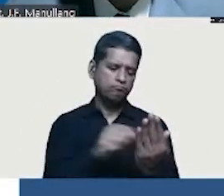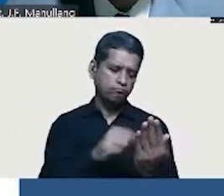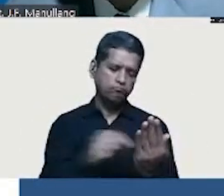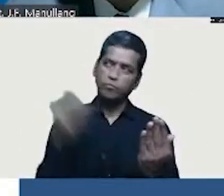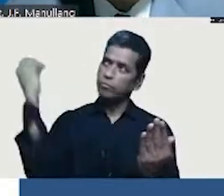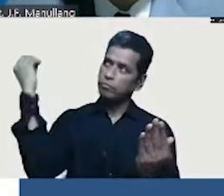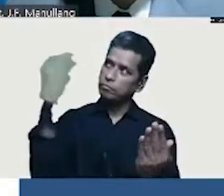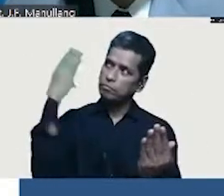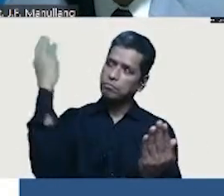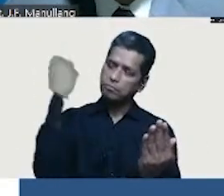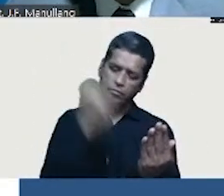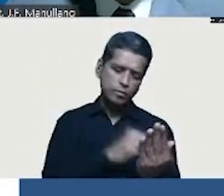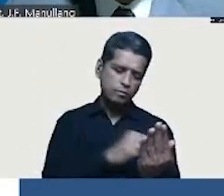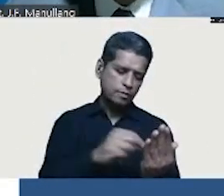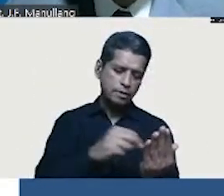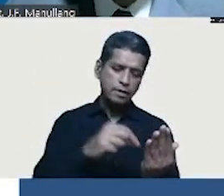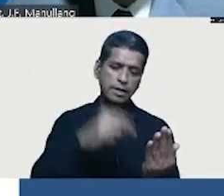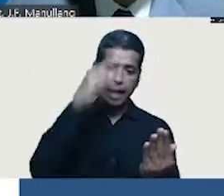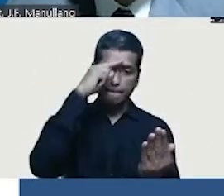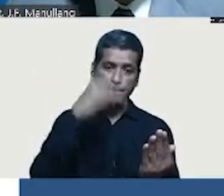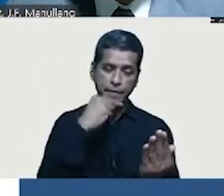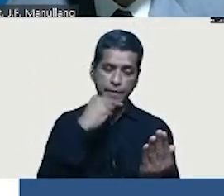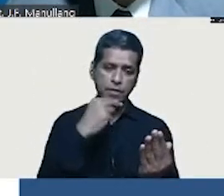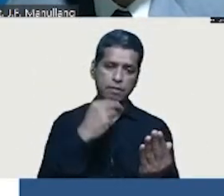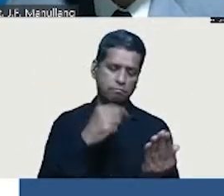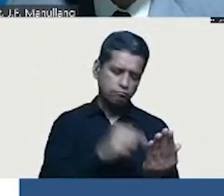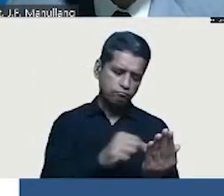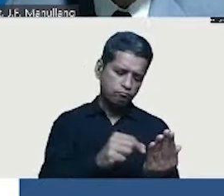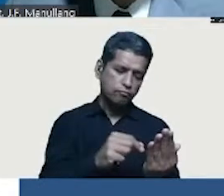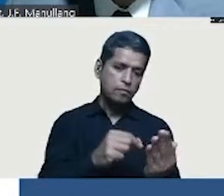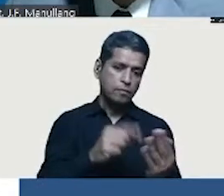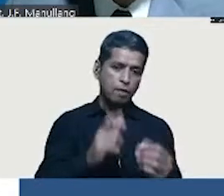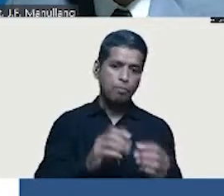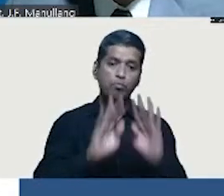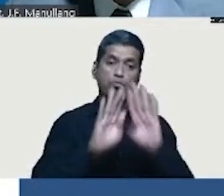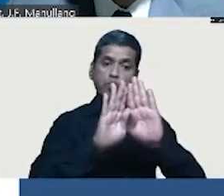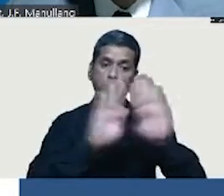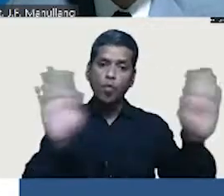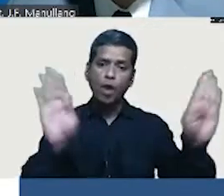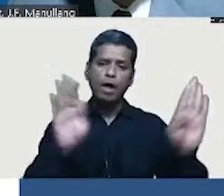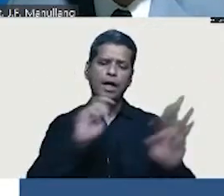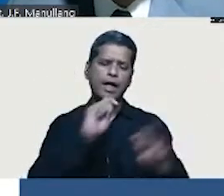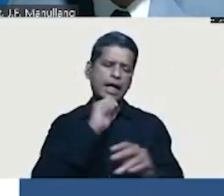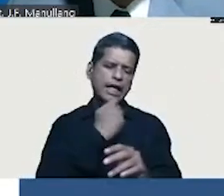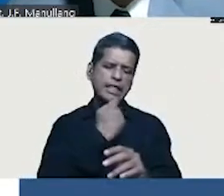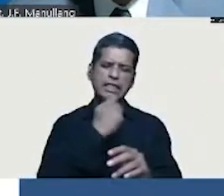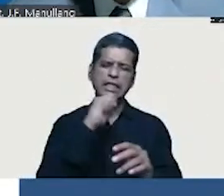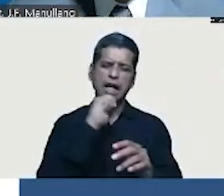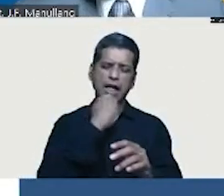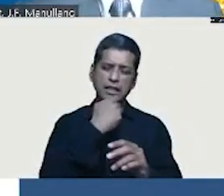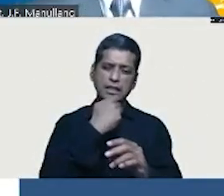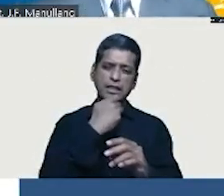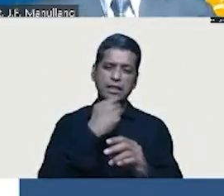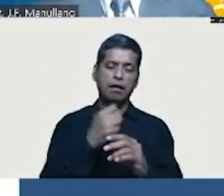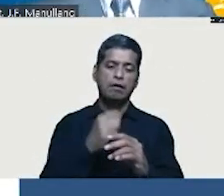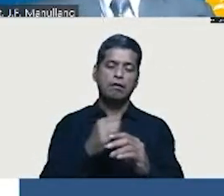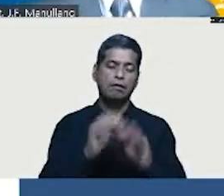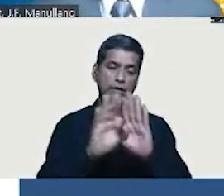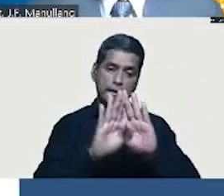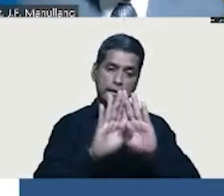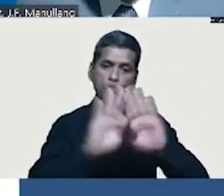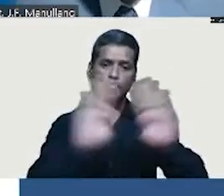nabi yang menyingkapkan rahasia razia yang tertutup rahasia-rahasia yang tersembunyi